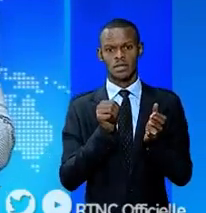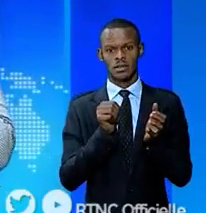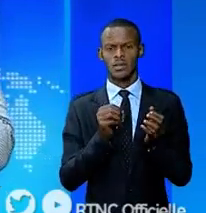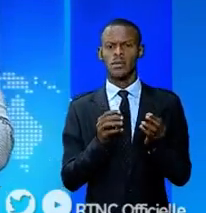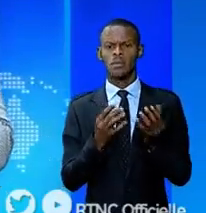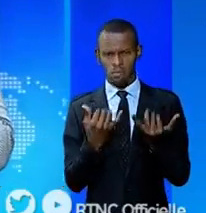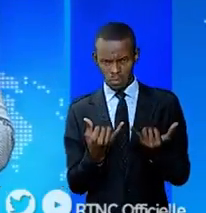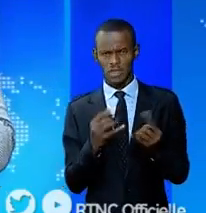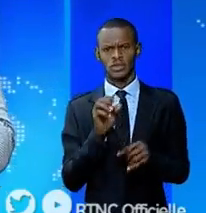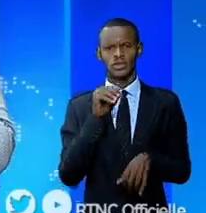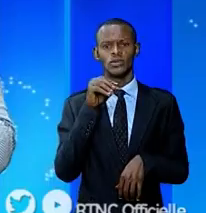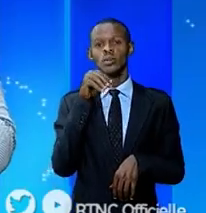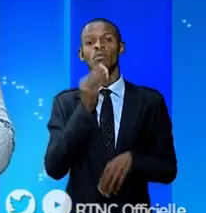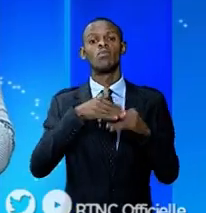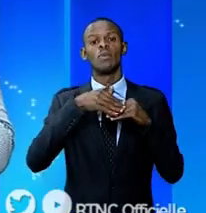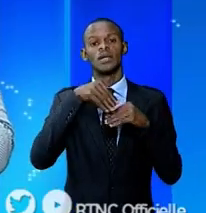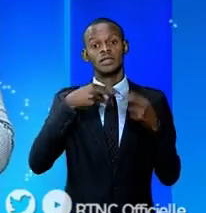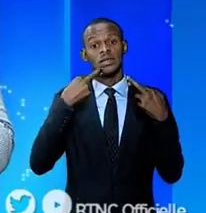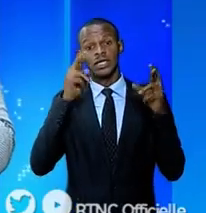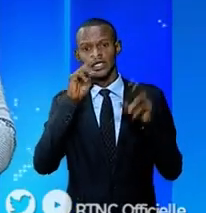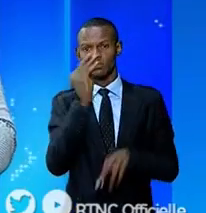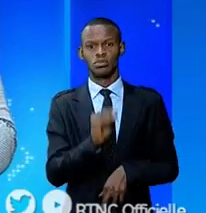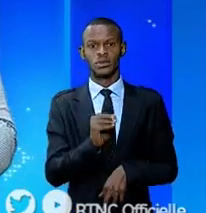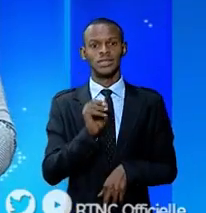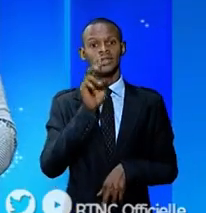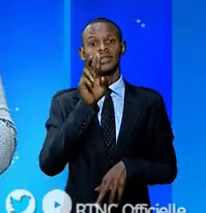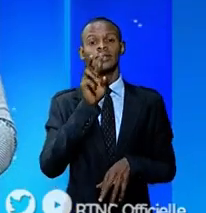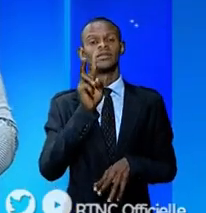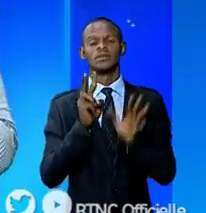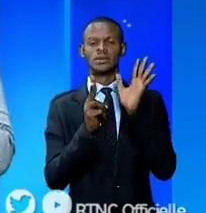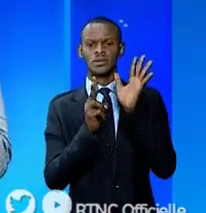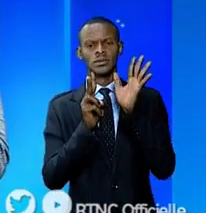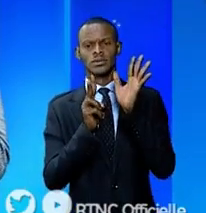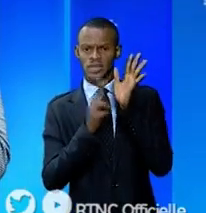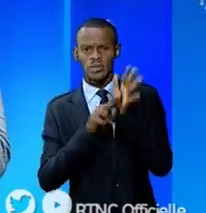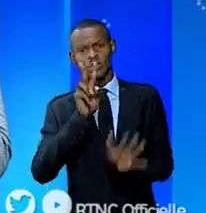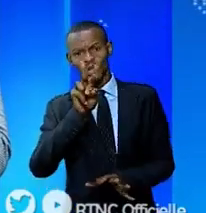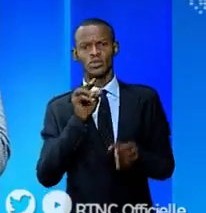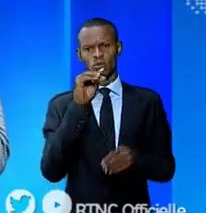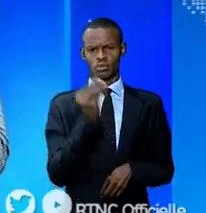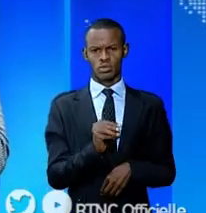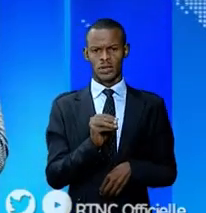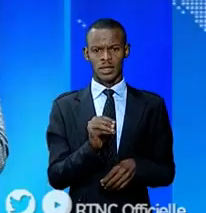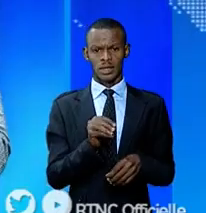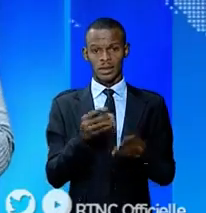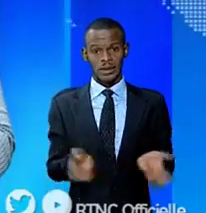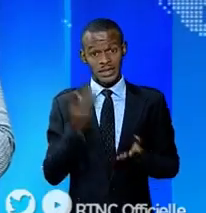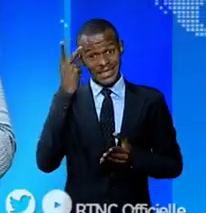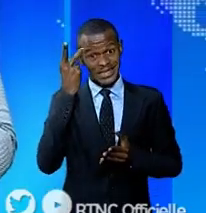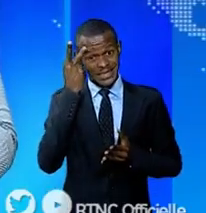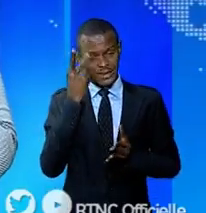taux de réussite est de 78% à Kinshasa. On compte 26 lauréats qui se sont distingués dans deux caracoles en tête